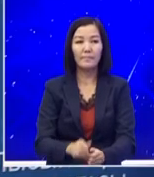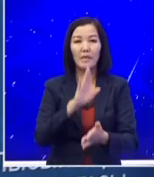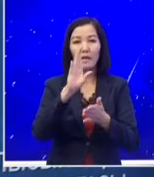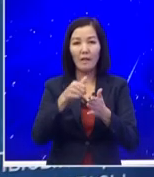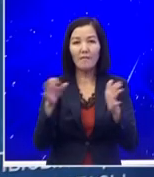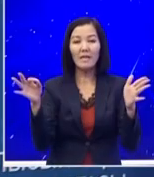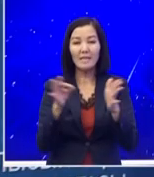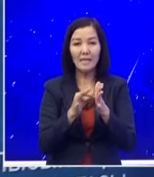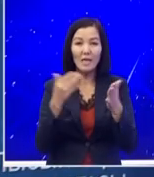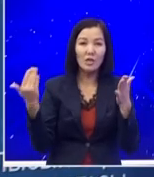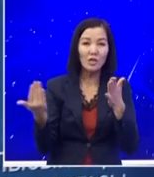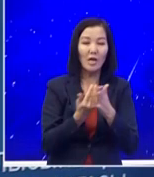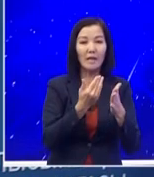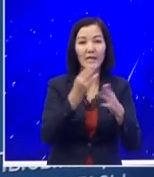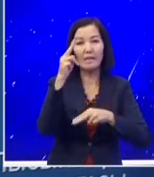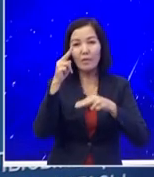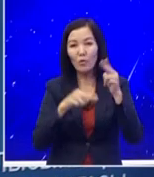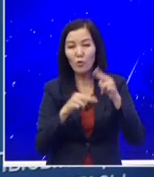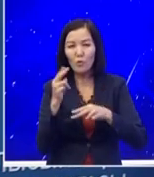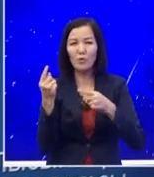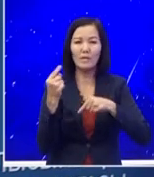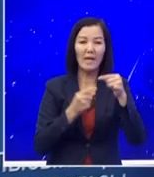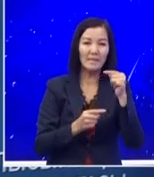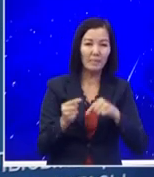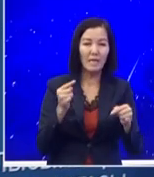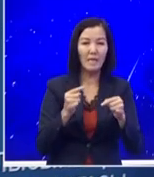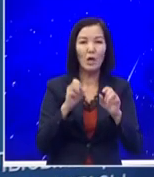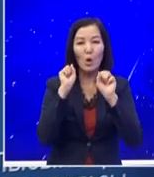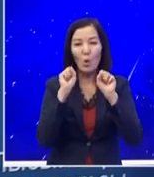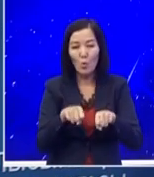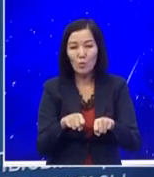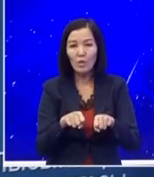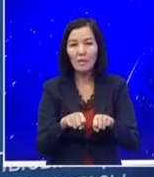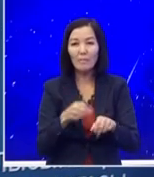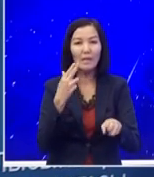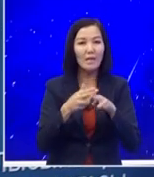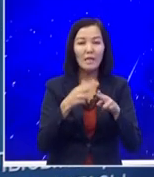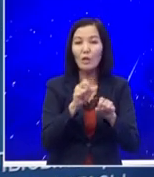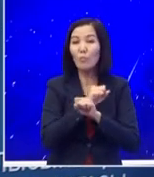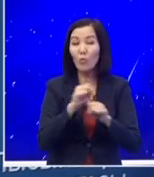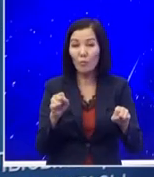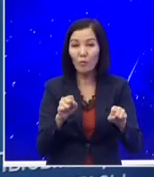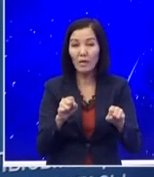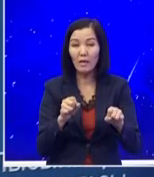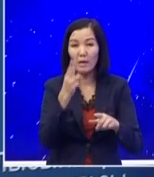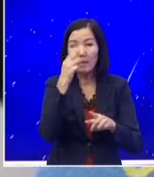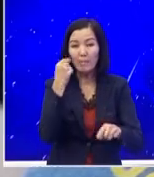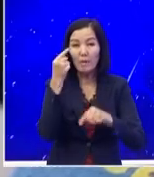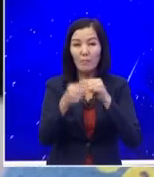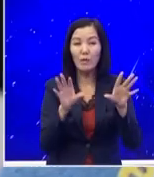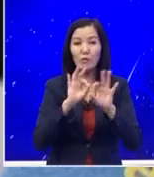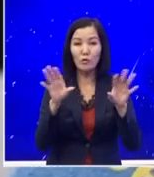Мақсаты жаңадан басталған кәсіпкерлерге қолжетімді ортаны бейімдеуді түсіндіру болып